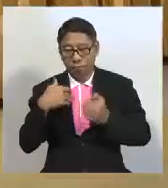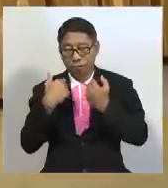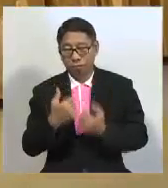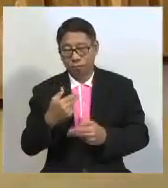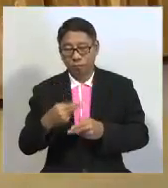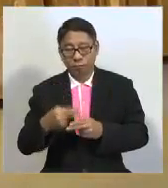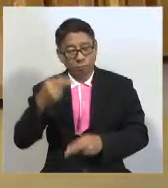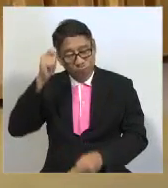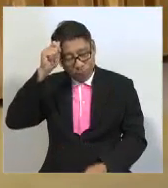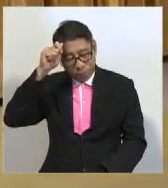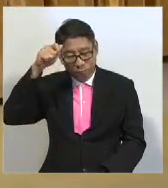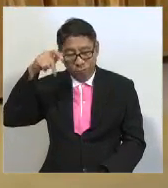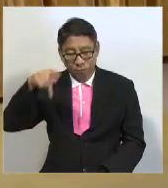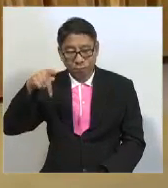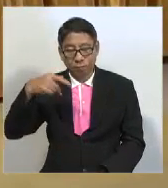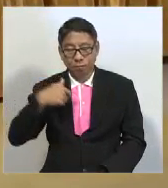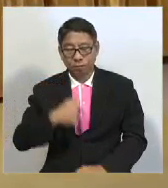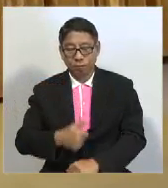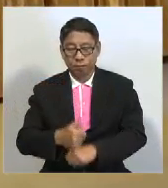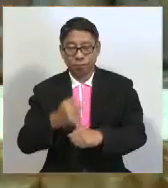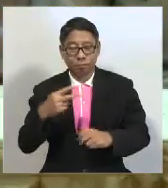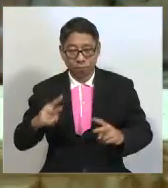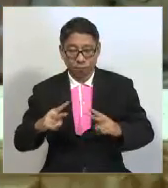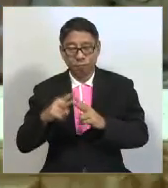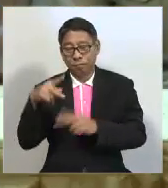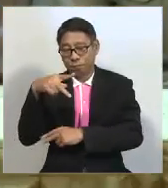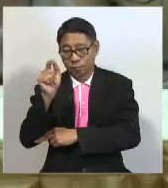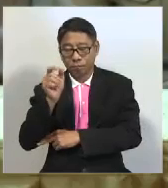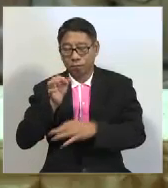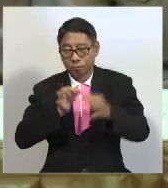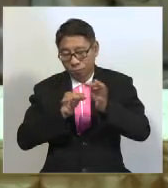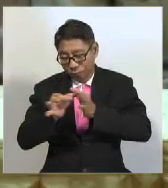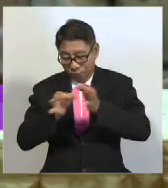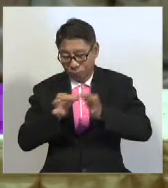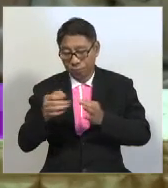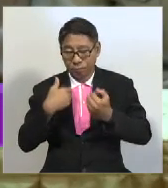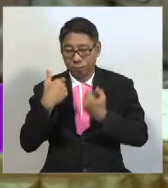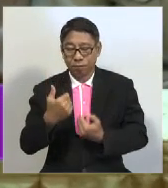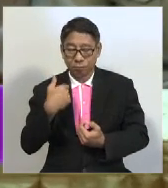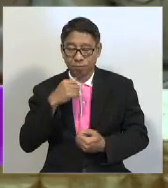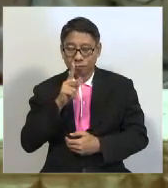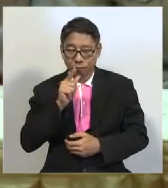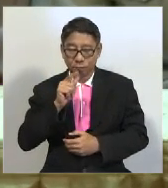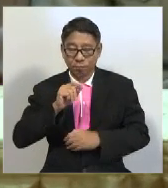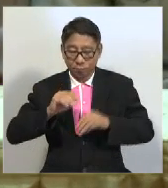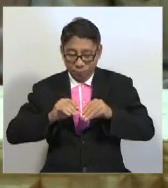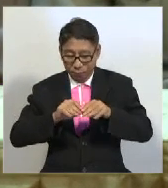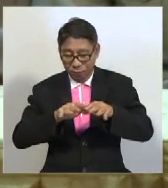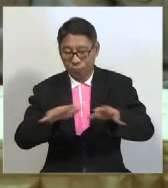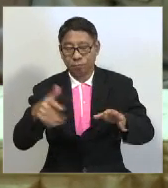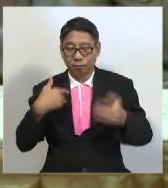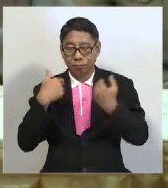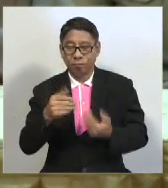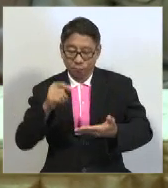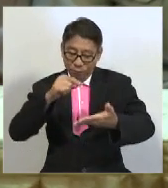โดยนายอรรถพลเจริญชันสาท่านอธิบดีกรมป่าไม้เนี่ยได้ชี้แจงระหว่างการแถลงข่าวต่อสื่อมวลชนนะครับบอกว่า